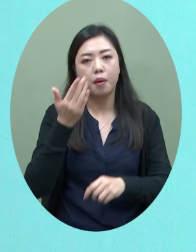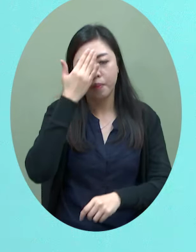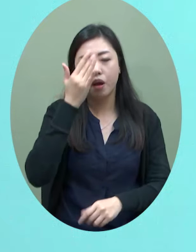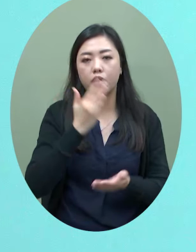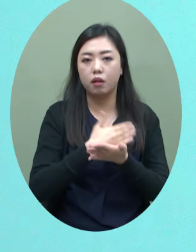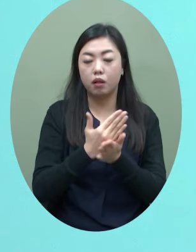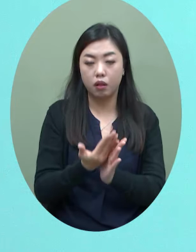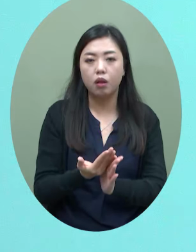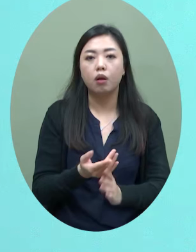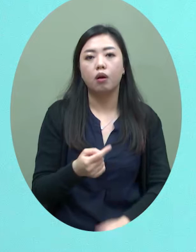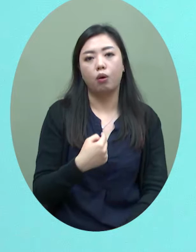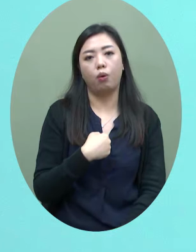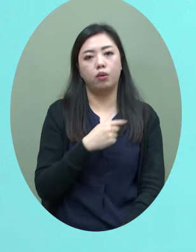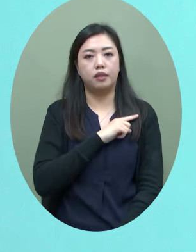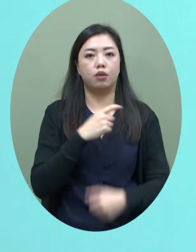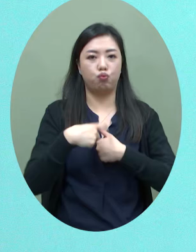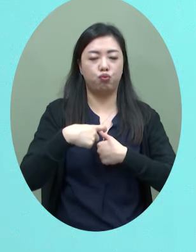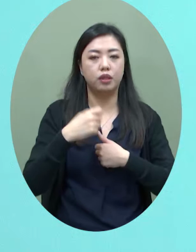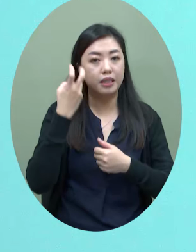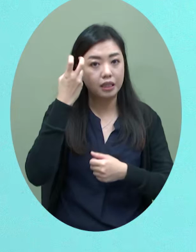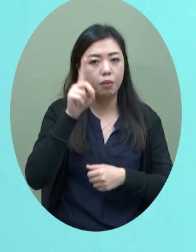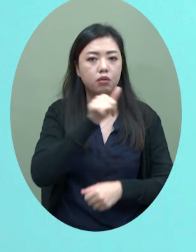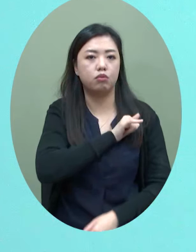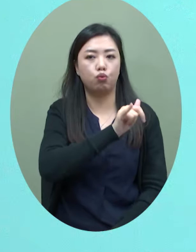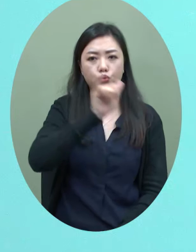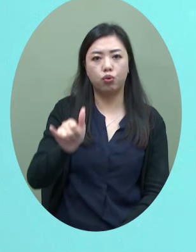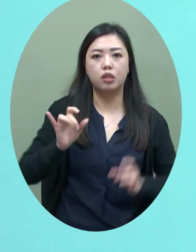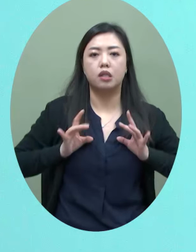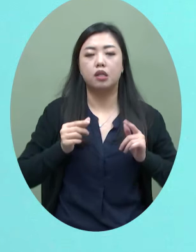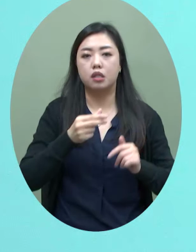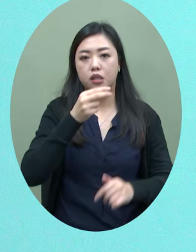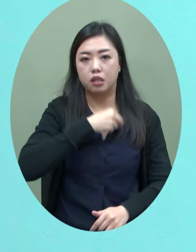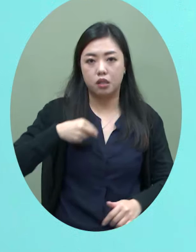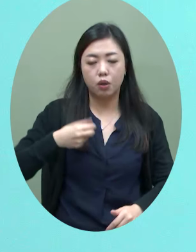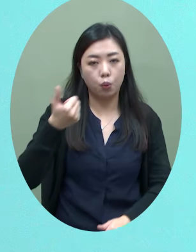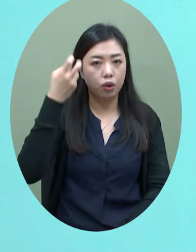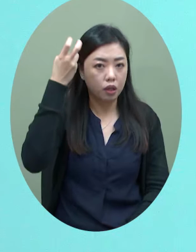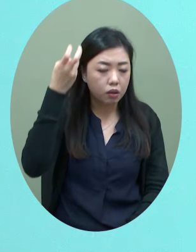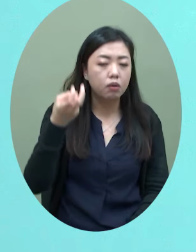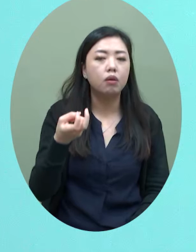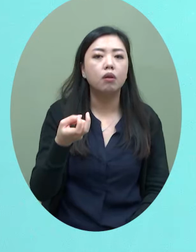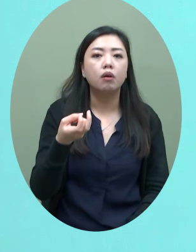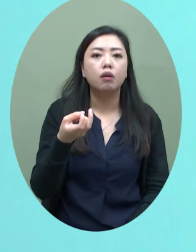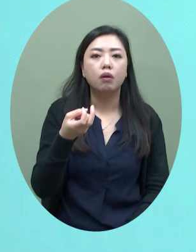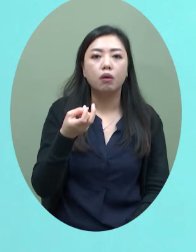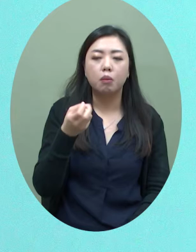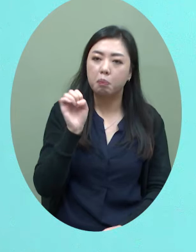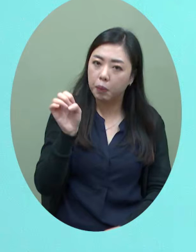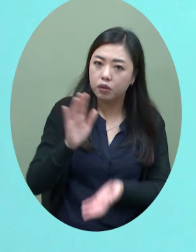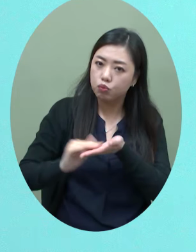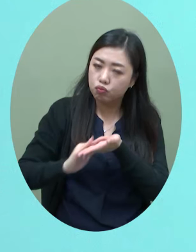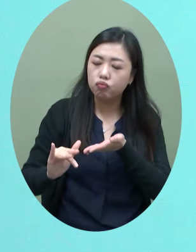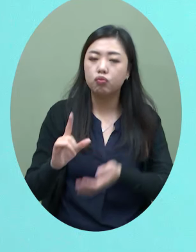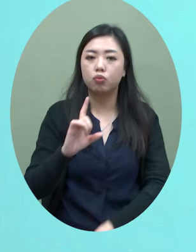啦。咁我自己個人意見咧，就最好去翻自己嘅私家醫生嘅診所咧嚟到去接種呢個新冠疫